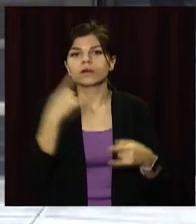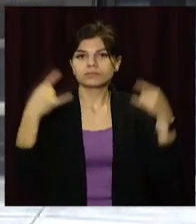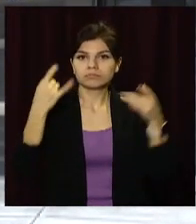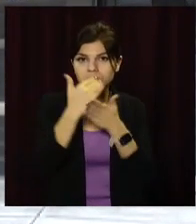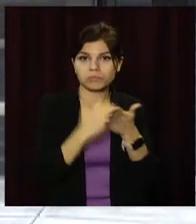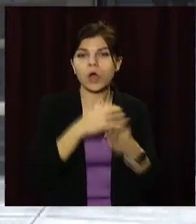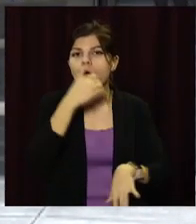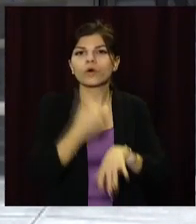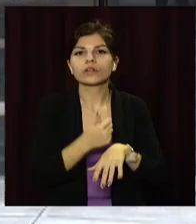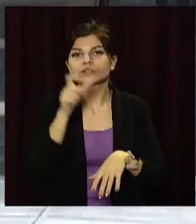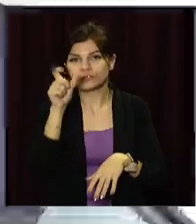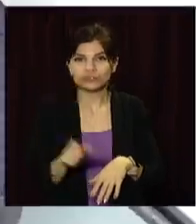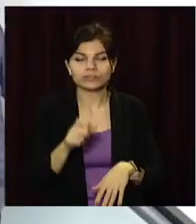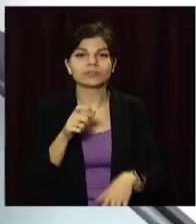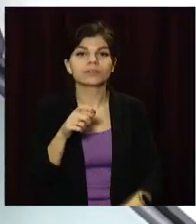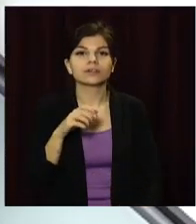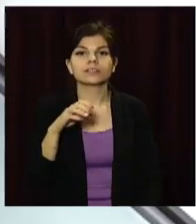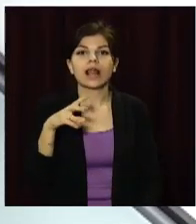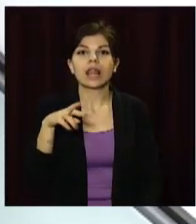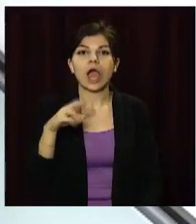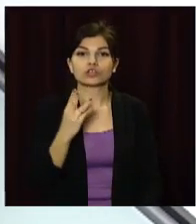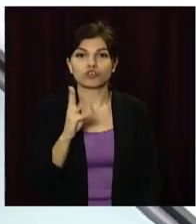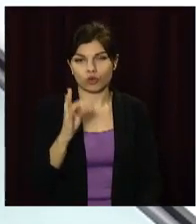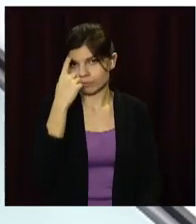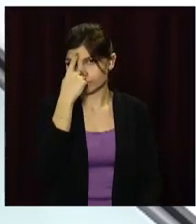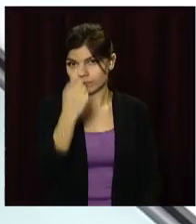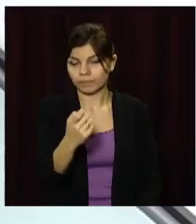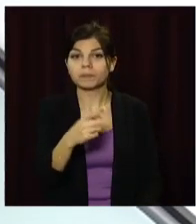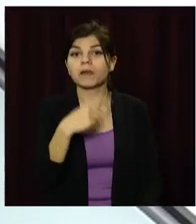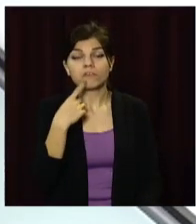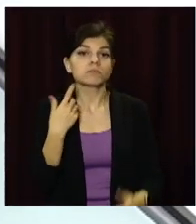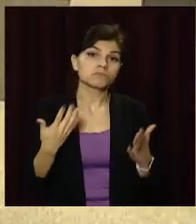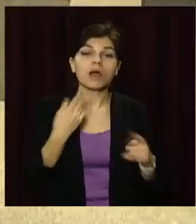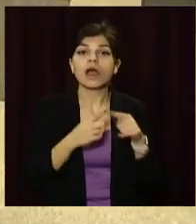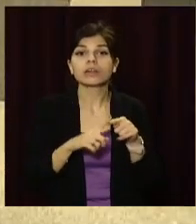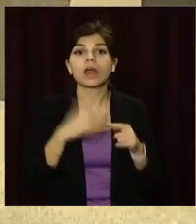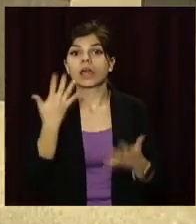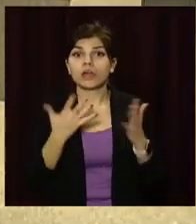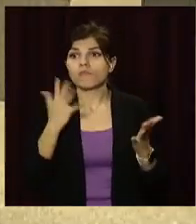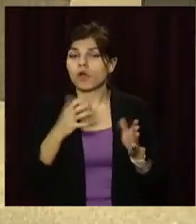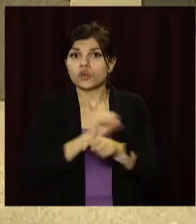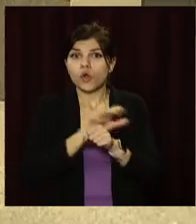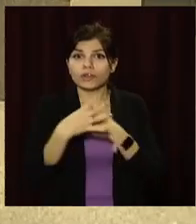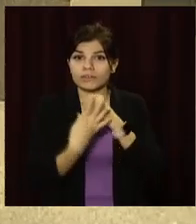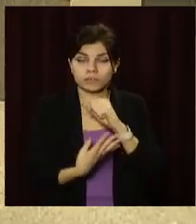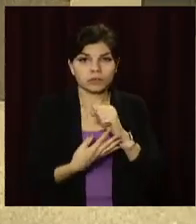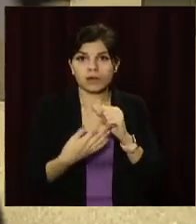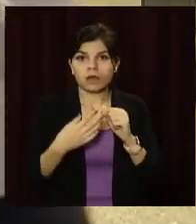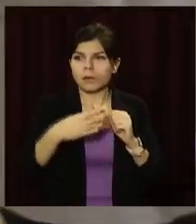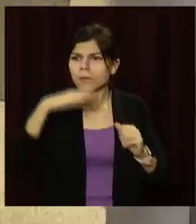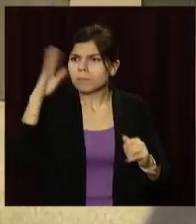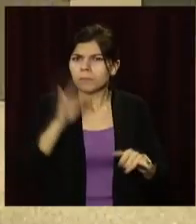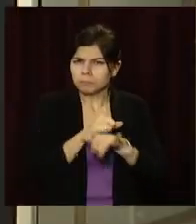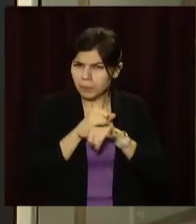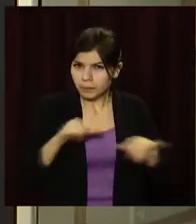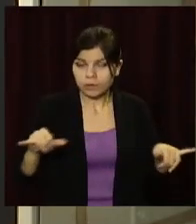ефірі одного з телеканалів сказав головний санітарний лікар України Віктор Ляшко. Але цей варіант на той випадок, якщо ситуація з COVID-19 не